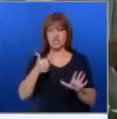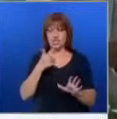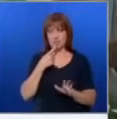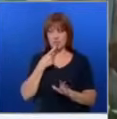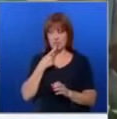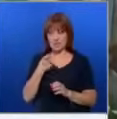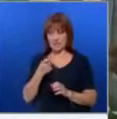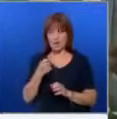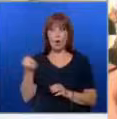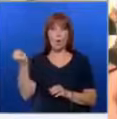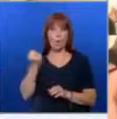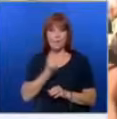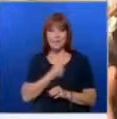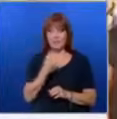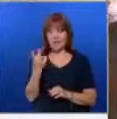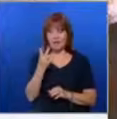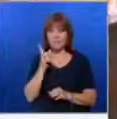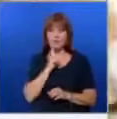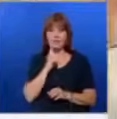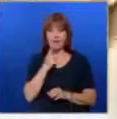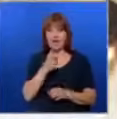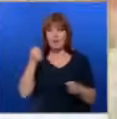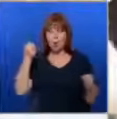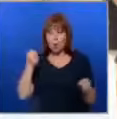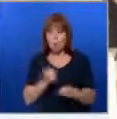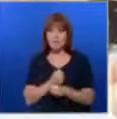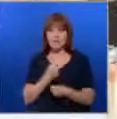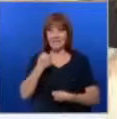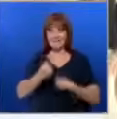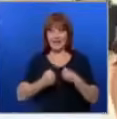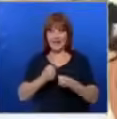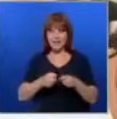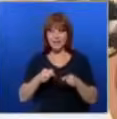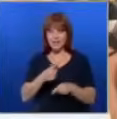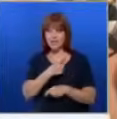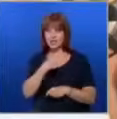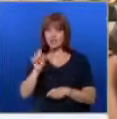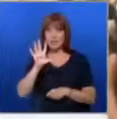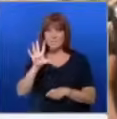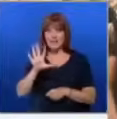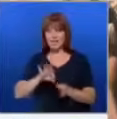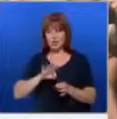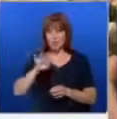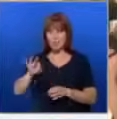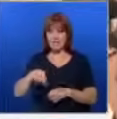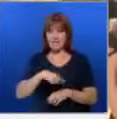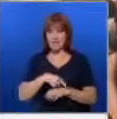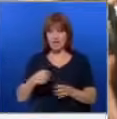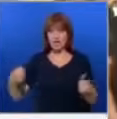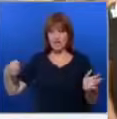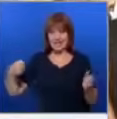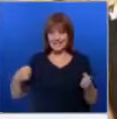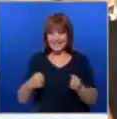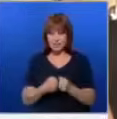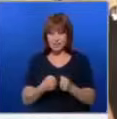двама човека, защото това според мен е умишлено убийство, за да караш от тук на там с 105 км в час, да ги удариш тук и